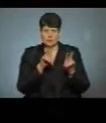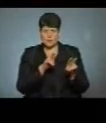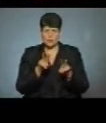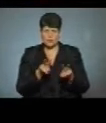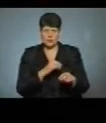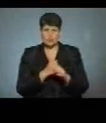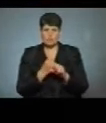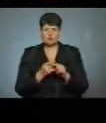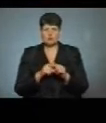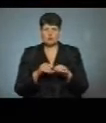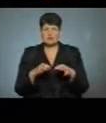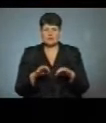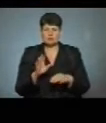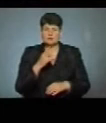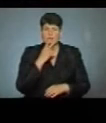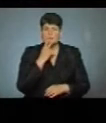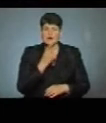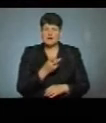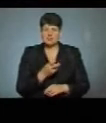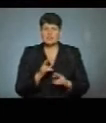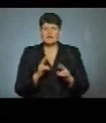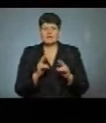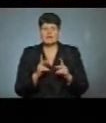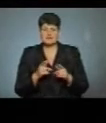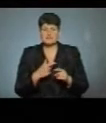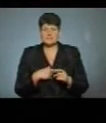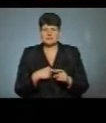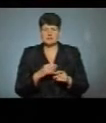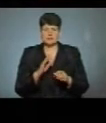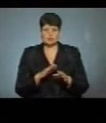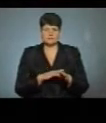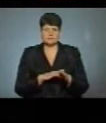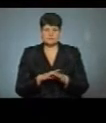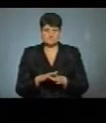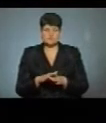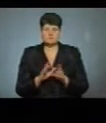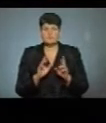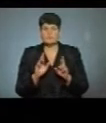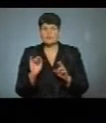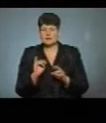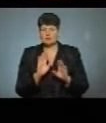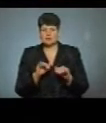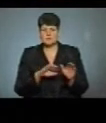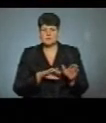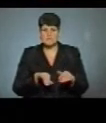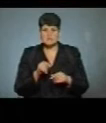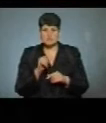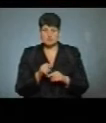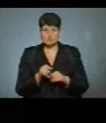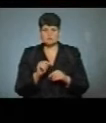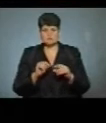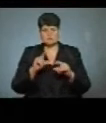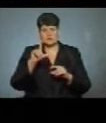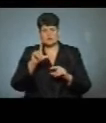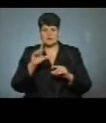цього транспорту, будемо бачити, як він буде себе оправдовувати, і будемо після того коригувати, чи збільшувати,